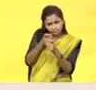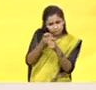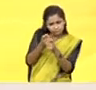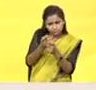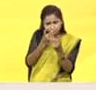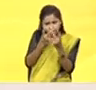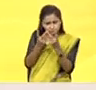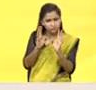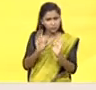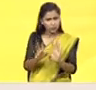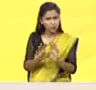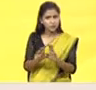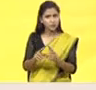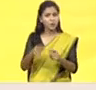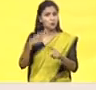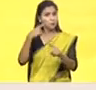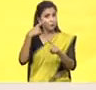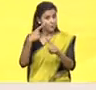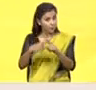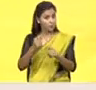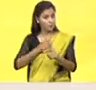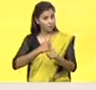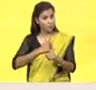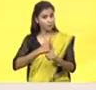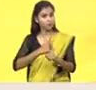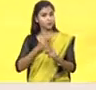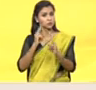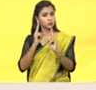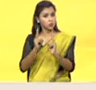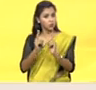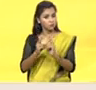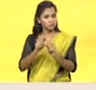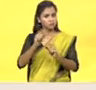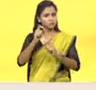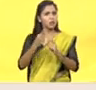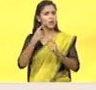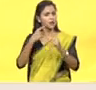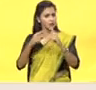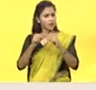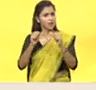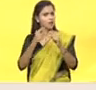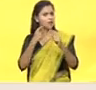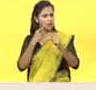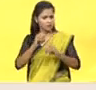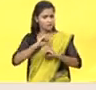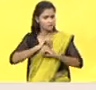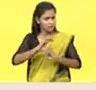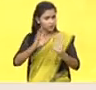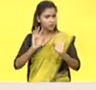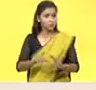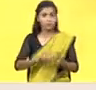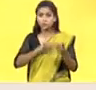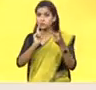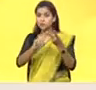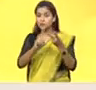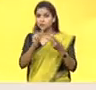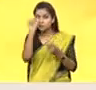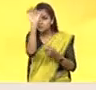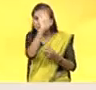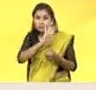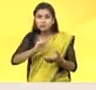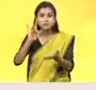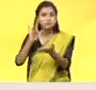एक्टिविटीज को मॉनिटर करेंगे और हमारी आर्म्ड फोर्सेस को इंटेलिजेंस प्रोवाइड करेंगे। और दूसरा है भारत